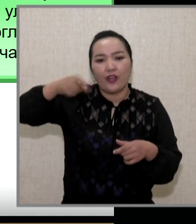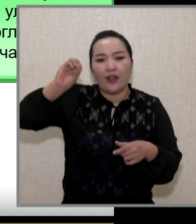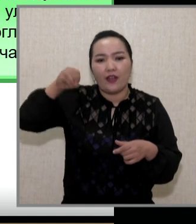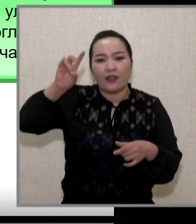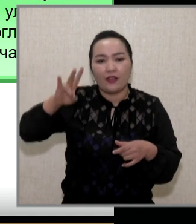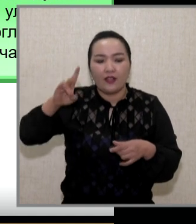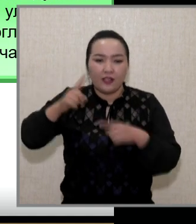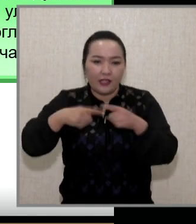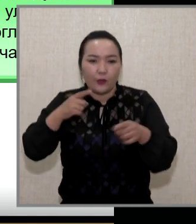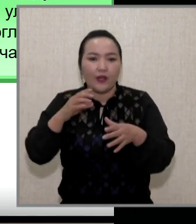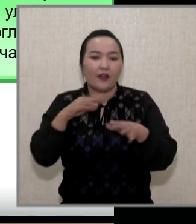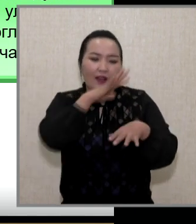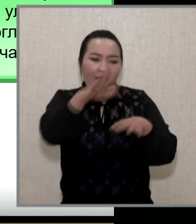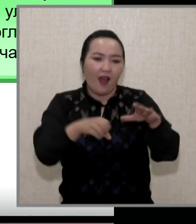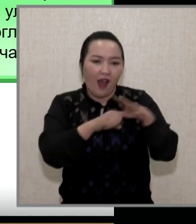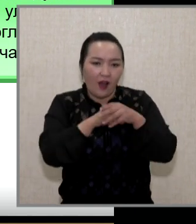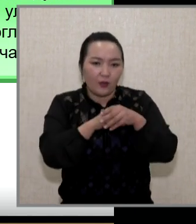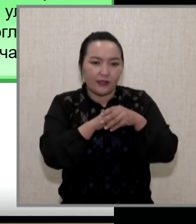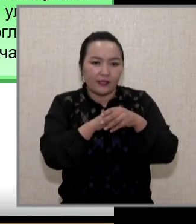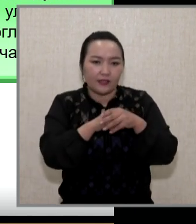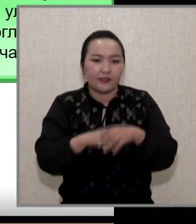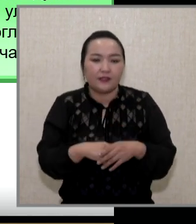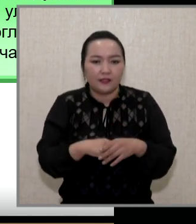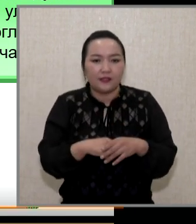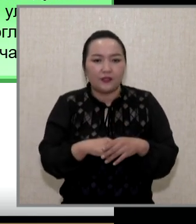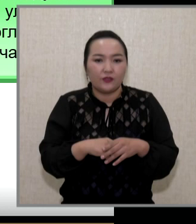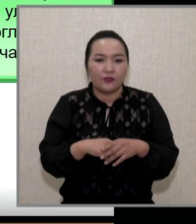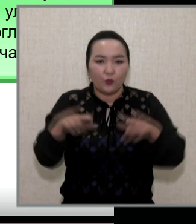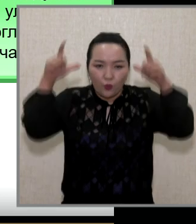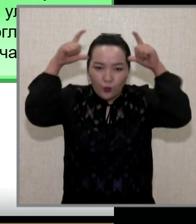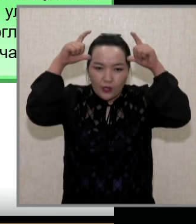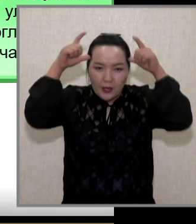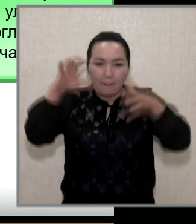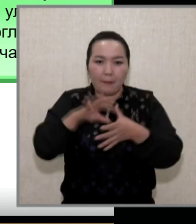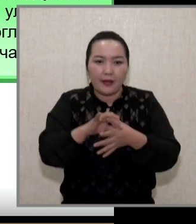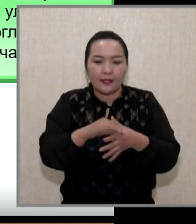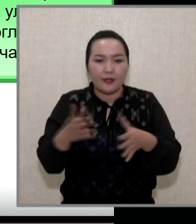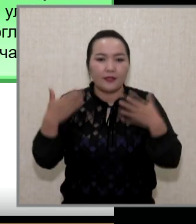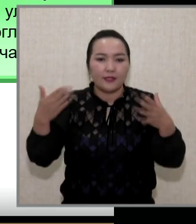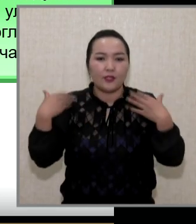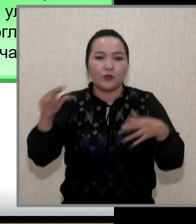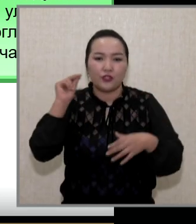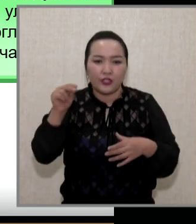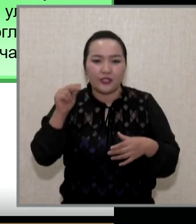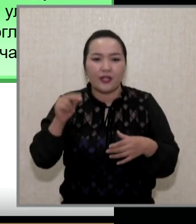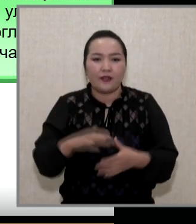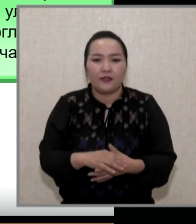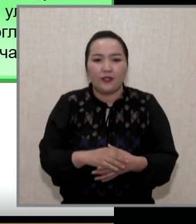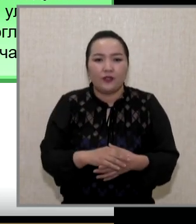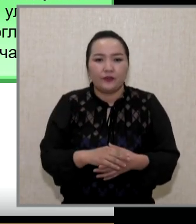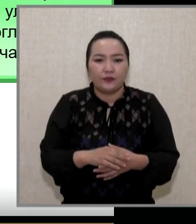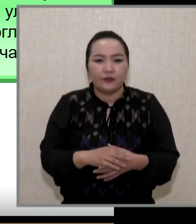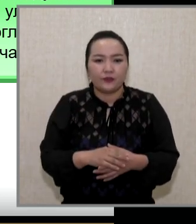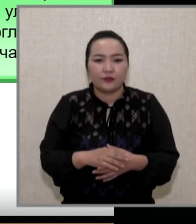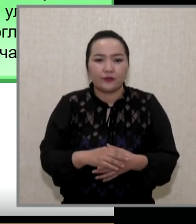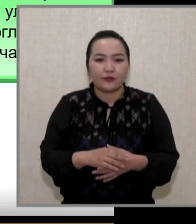Тийм учраас энэ бол сэрүүн чанартай ийм мах байдаг бахан. За дараа нь үхрийн мах бол бас өөрөө сэрүүн чанартай. За гэтэл сарлагийн мах